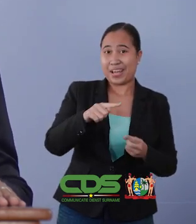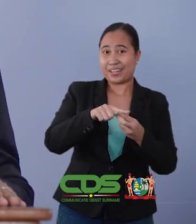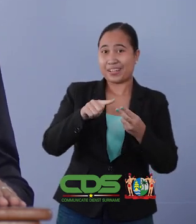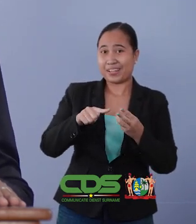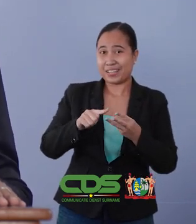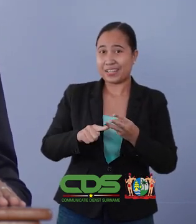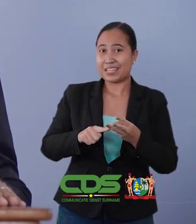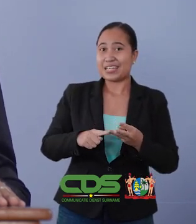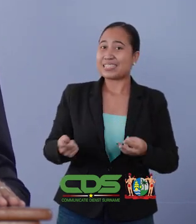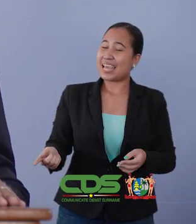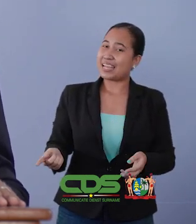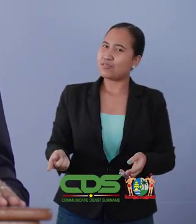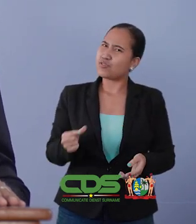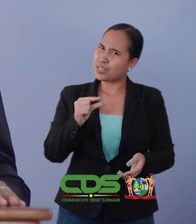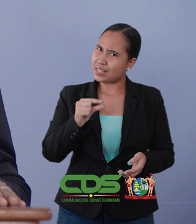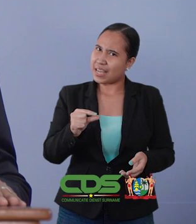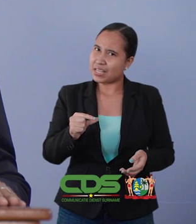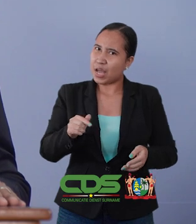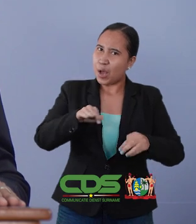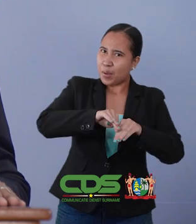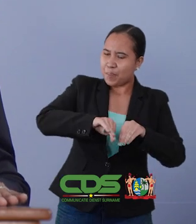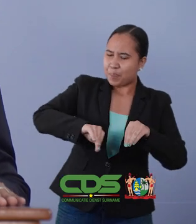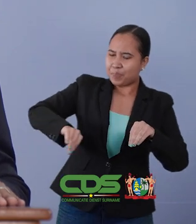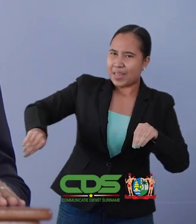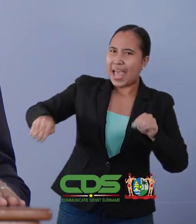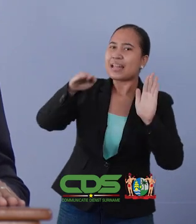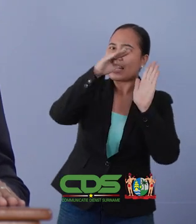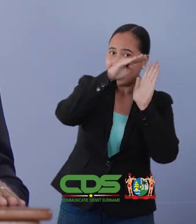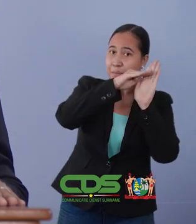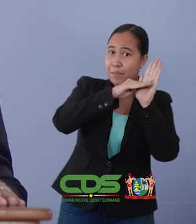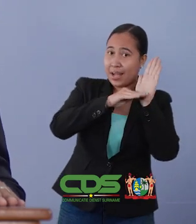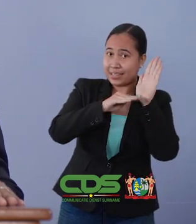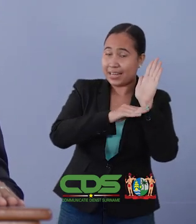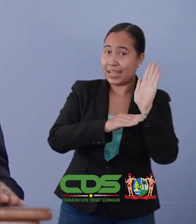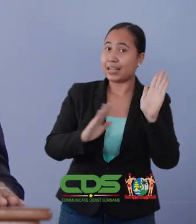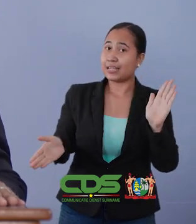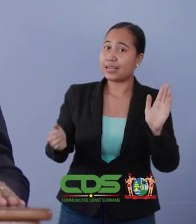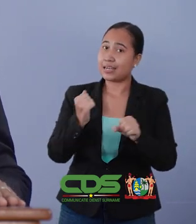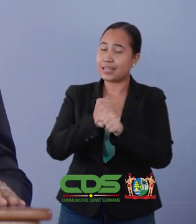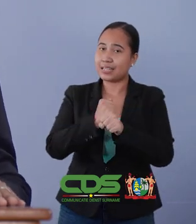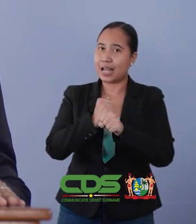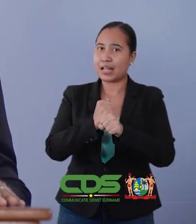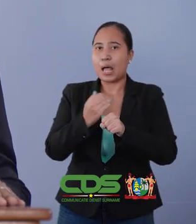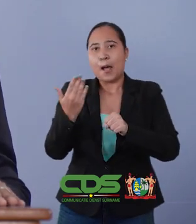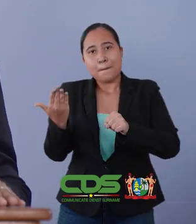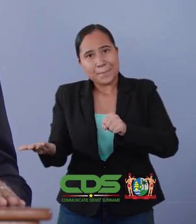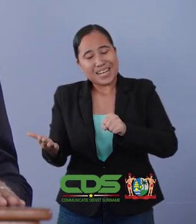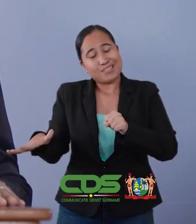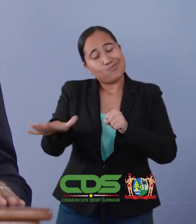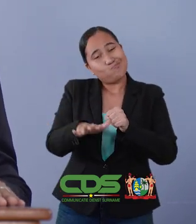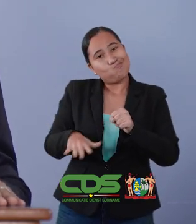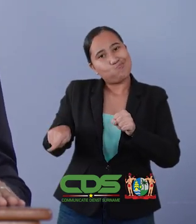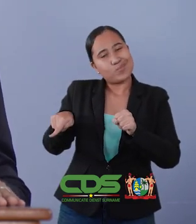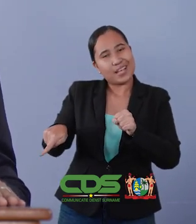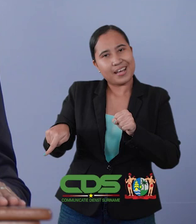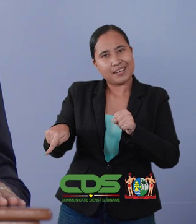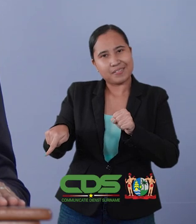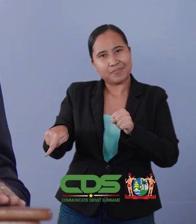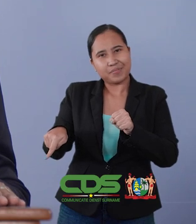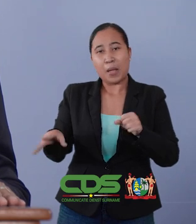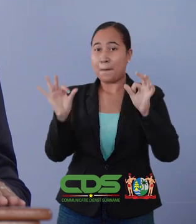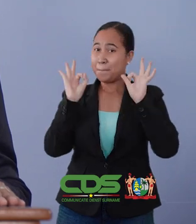en adequate isolatie- en quarantainemaatregelen getroffen. Desalniettemin blijft de situatie daar